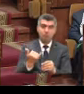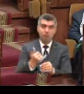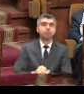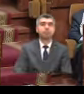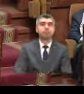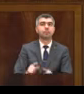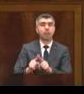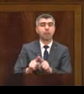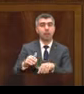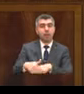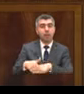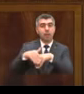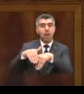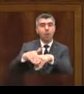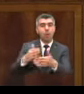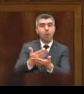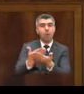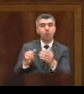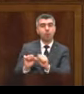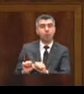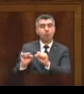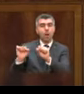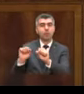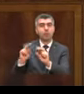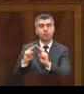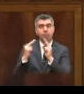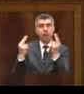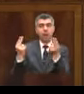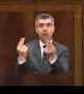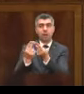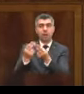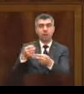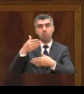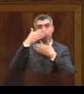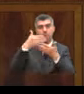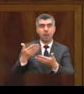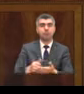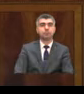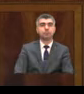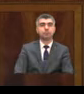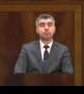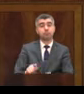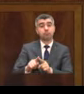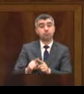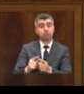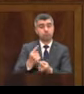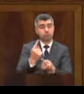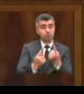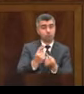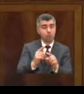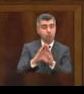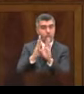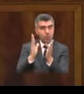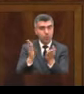في مصاف الدول التي واجهت الجائحة بفعالية ونجاح، سواء من حيث المقاربات